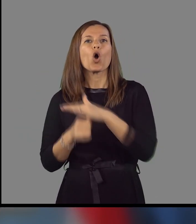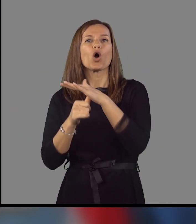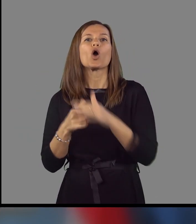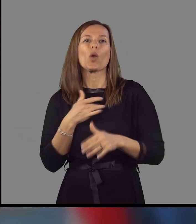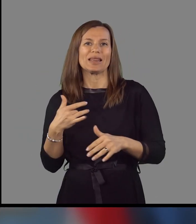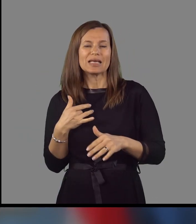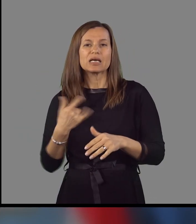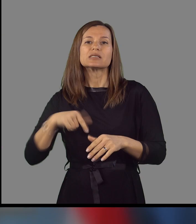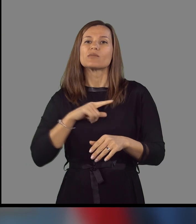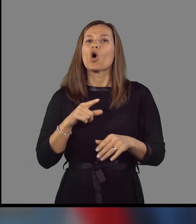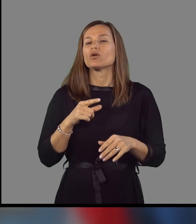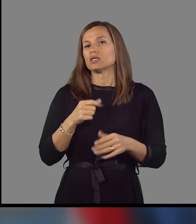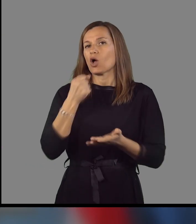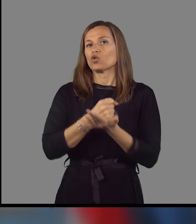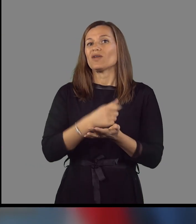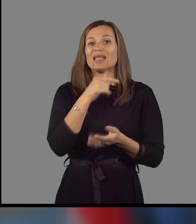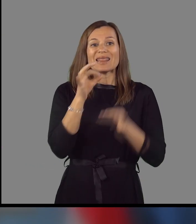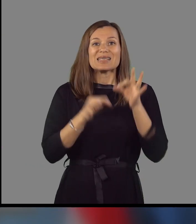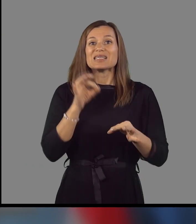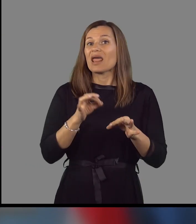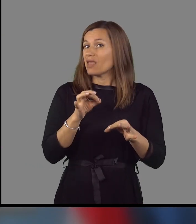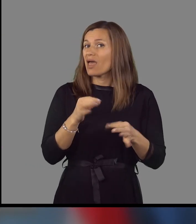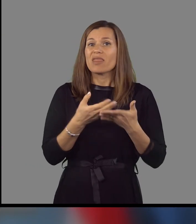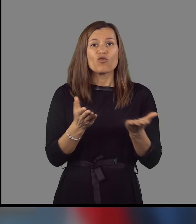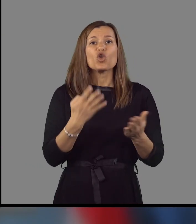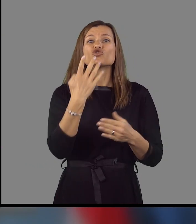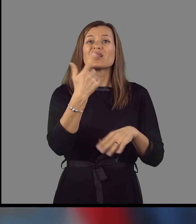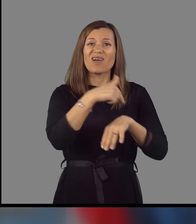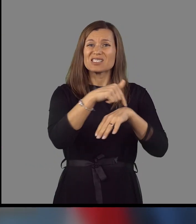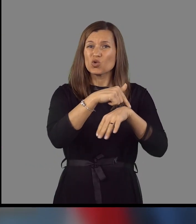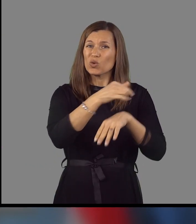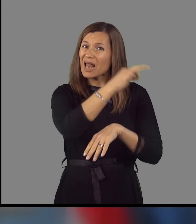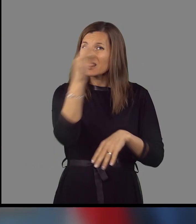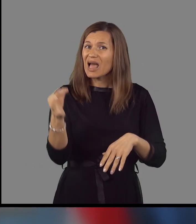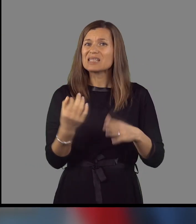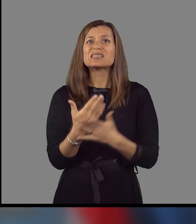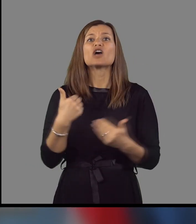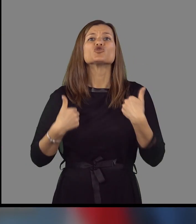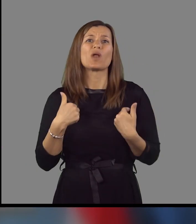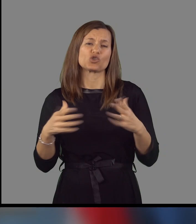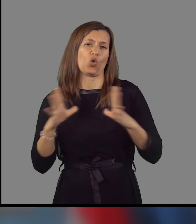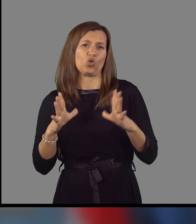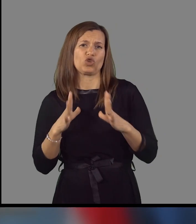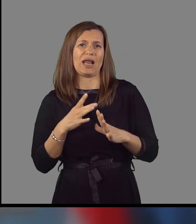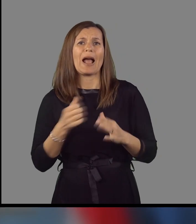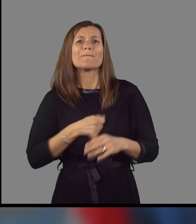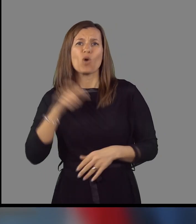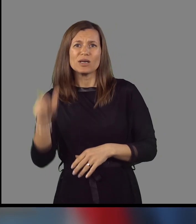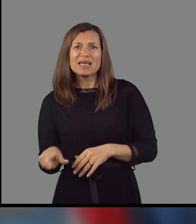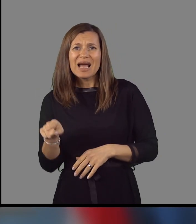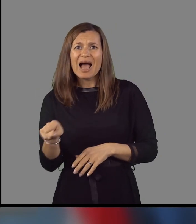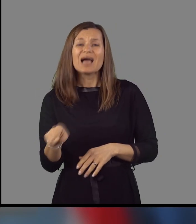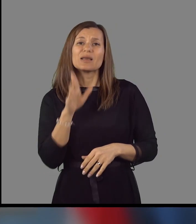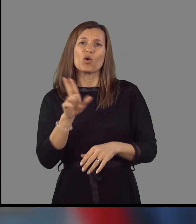zagotovili, da je to testiranje na voljo 24 ur na dan za katerega koli življenjsko ogroženega bolnika, ki bo